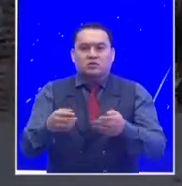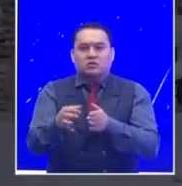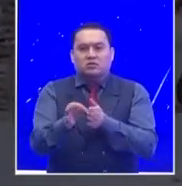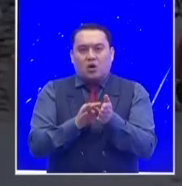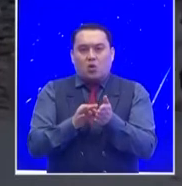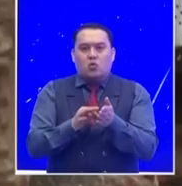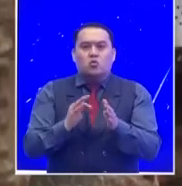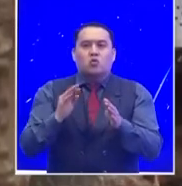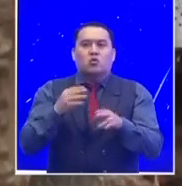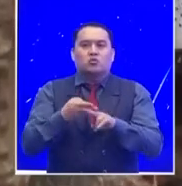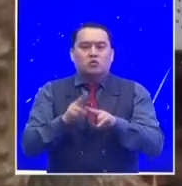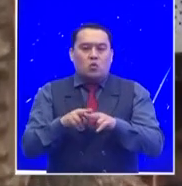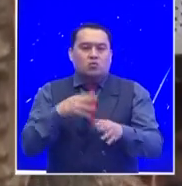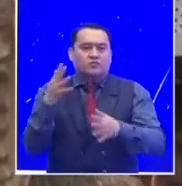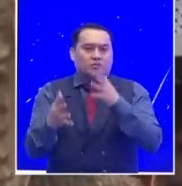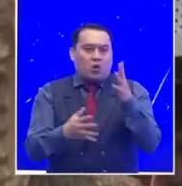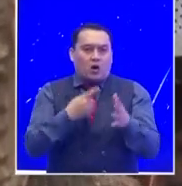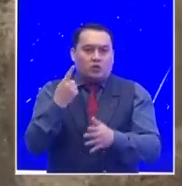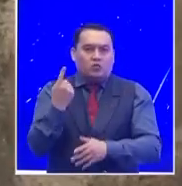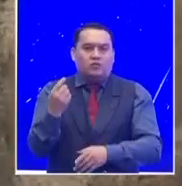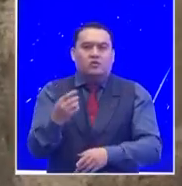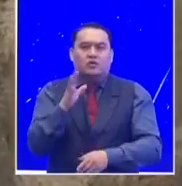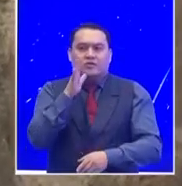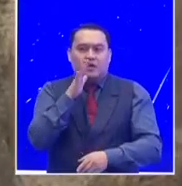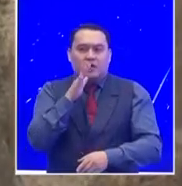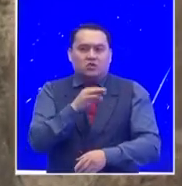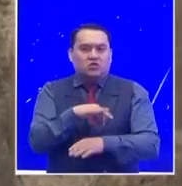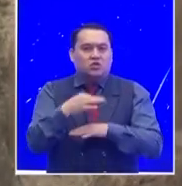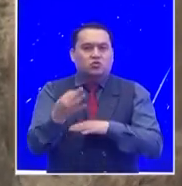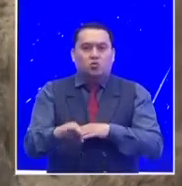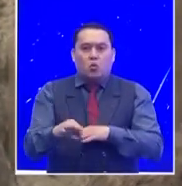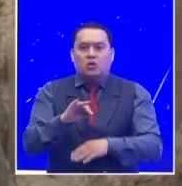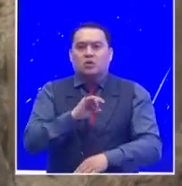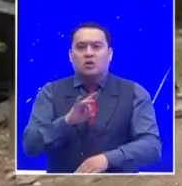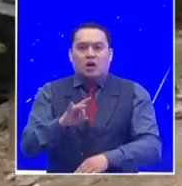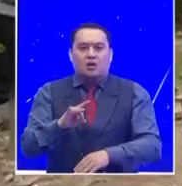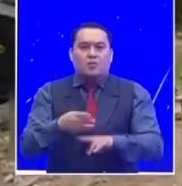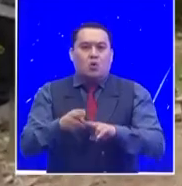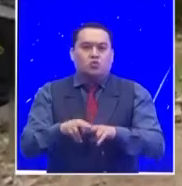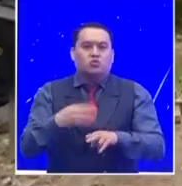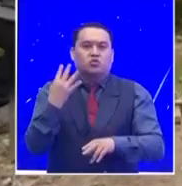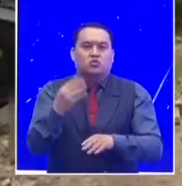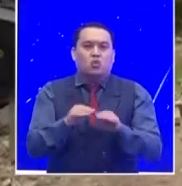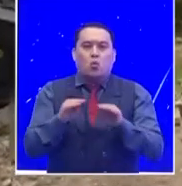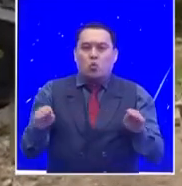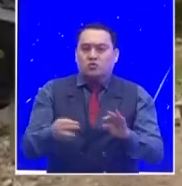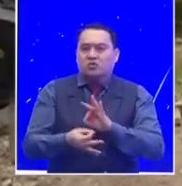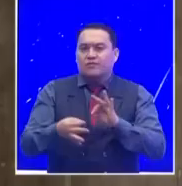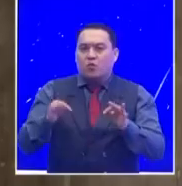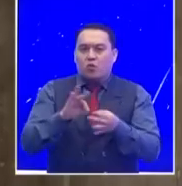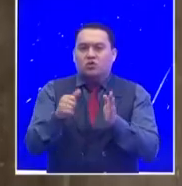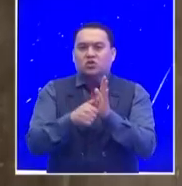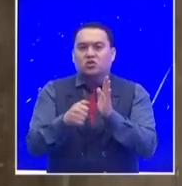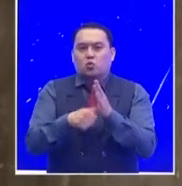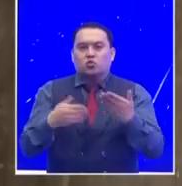двух тропических циклонов в течение одного сезона. Самый жестокий Идай с присвоенной ему четвертой категории сложности